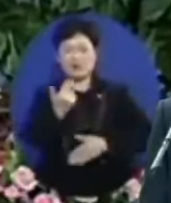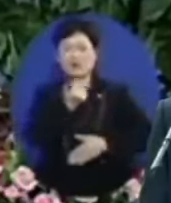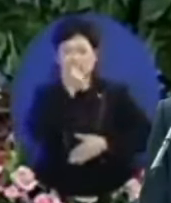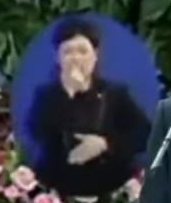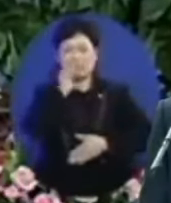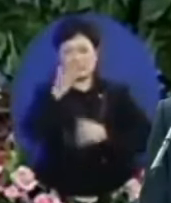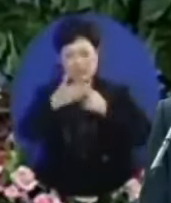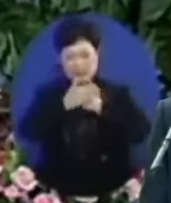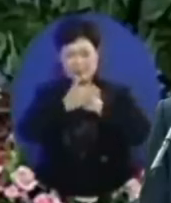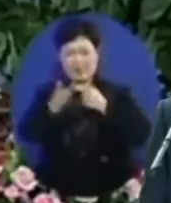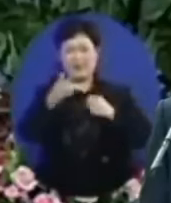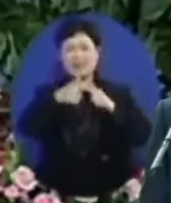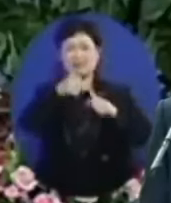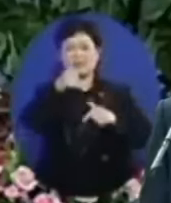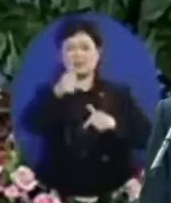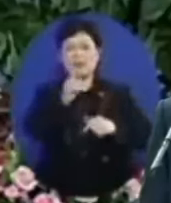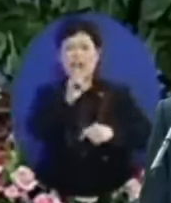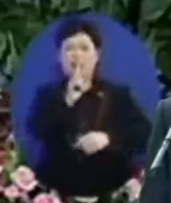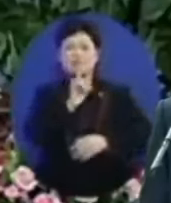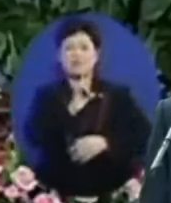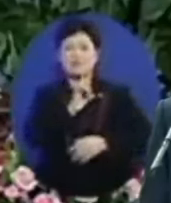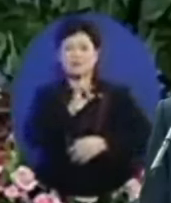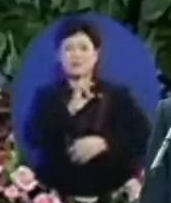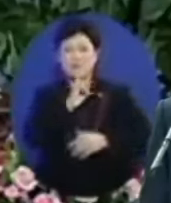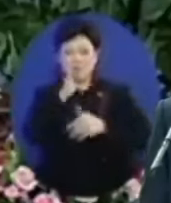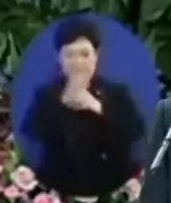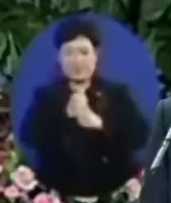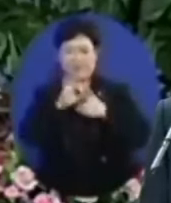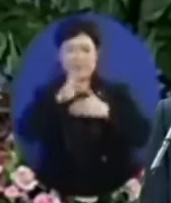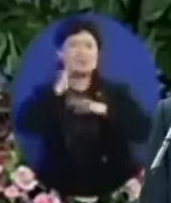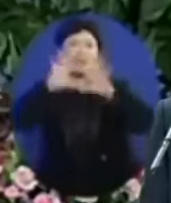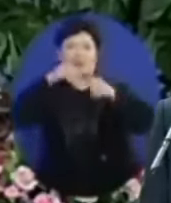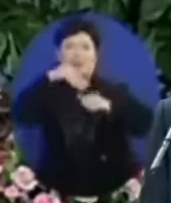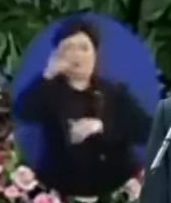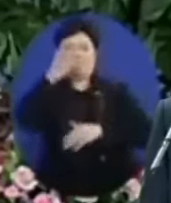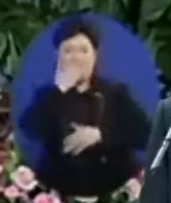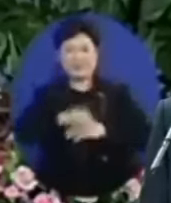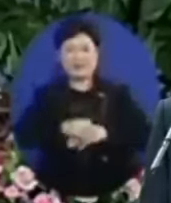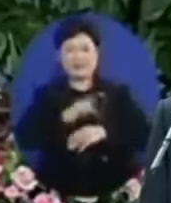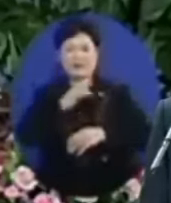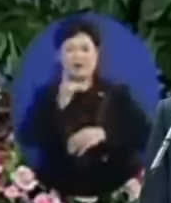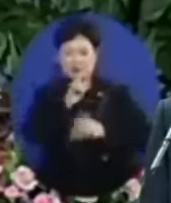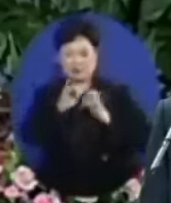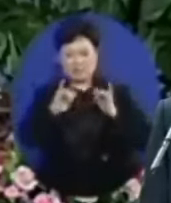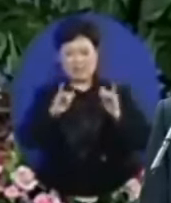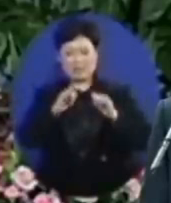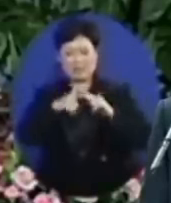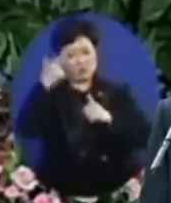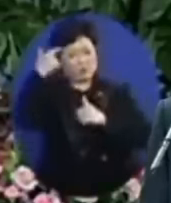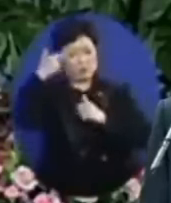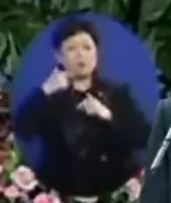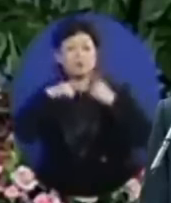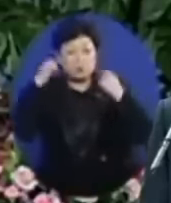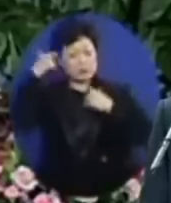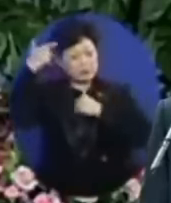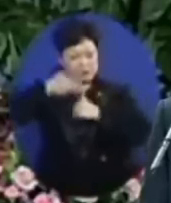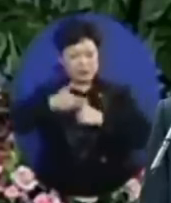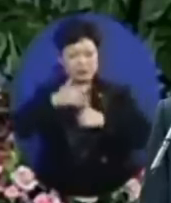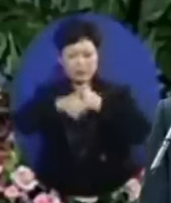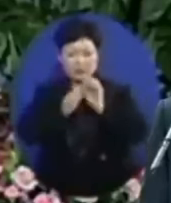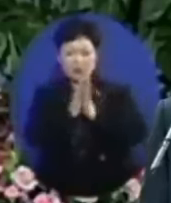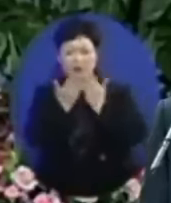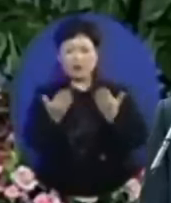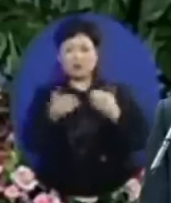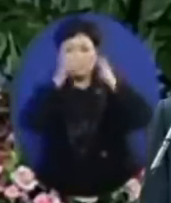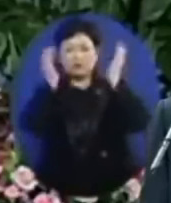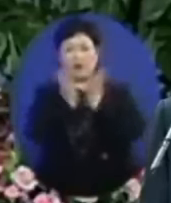생명이 되기 때문에 예수님 한 분 붙달면 천국 가는 것입니다. 어떤 분이 저에게 이런 질문을 했습니다. 성경을